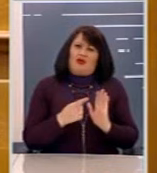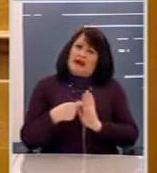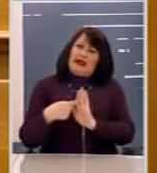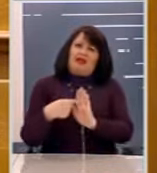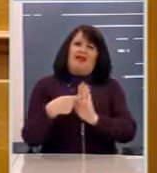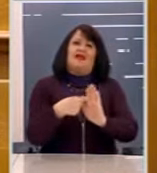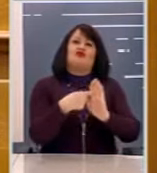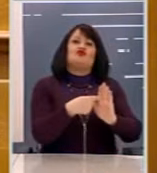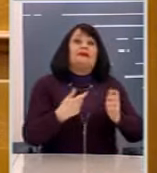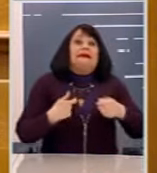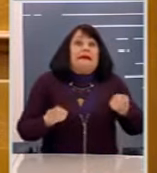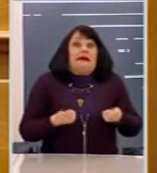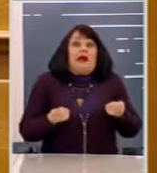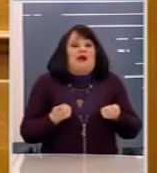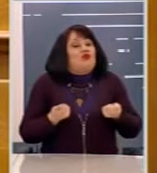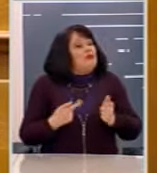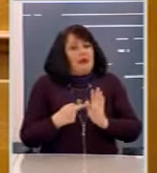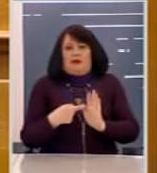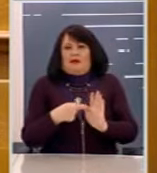παρουσιάσουν.